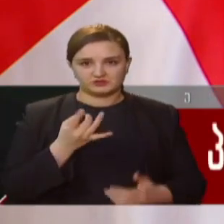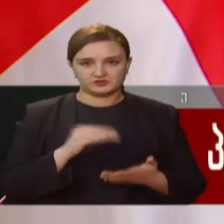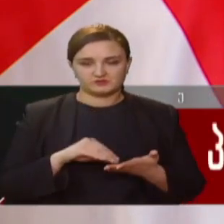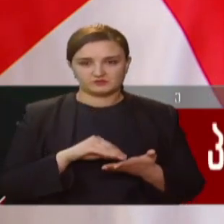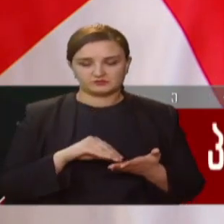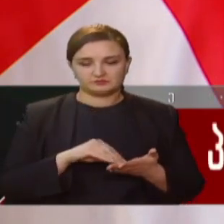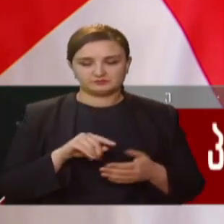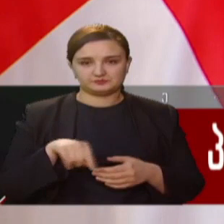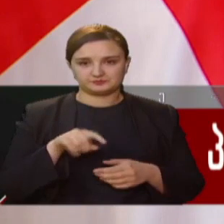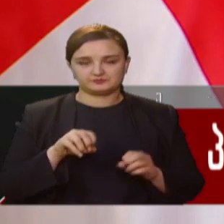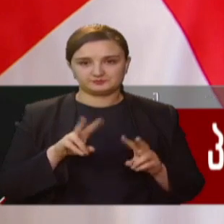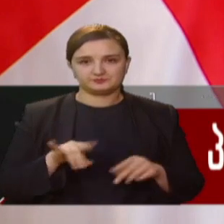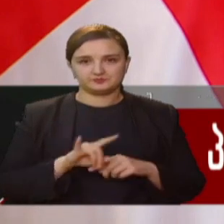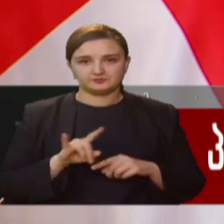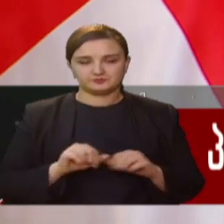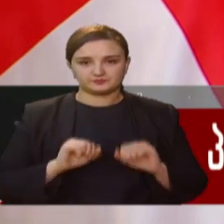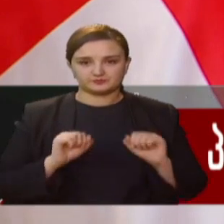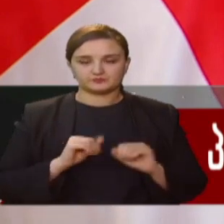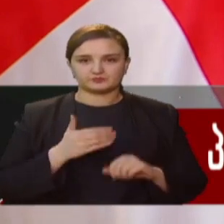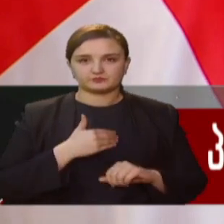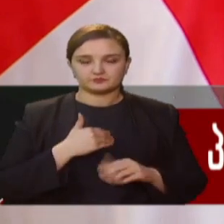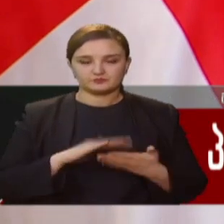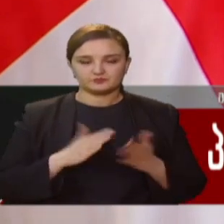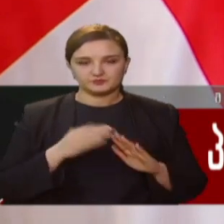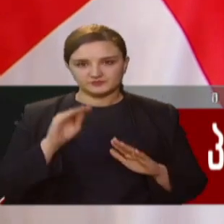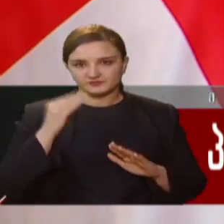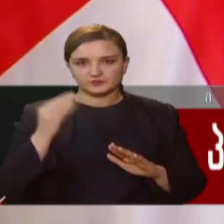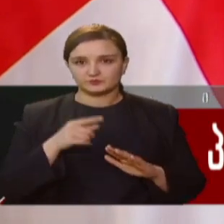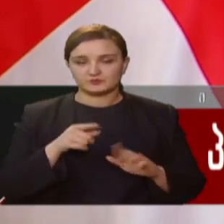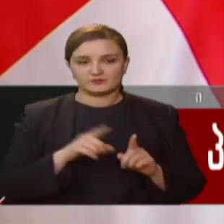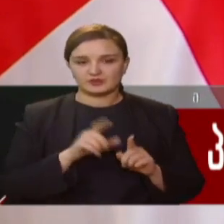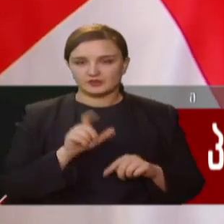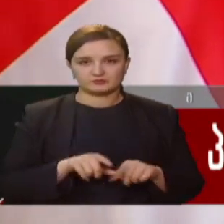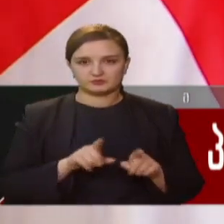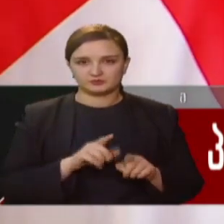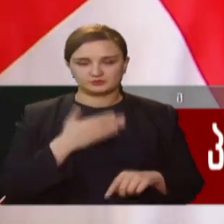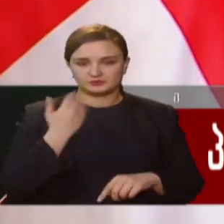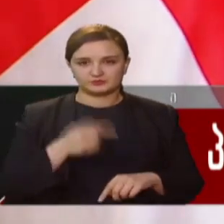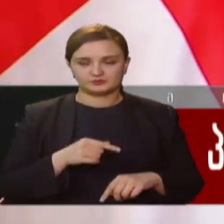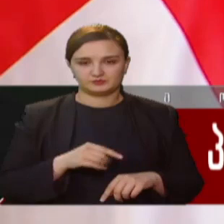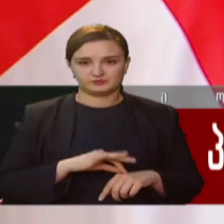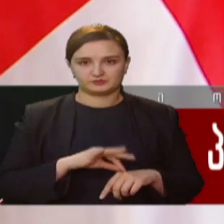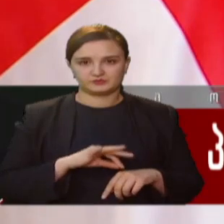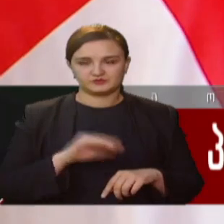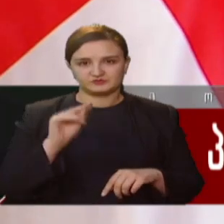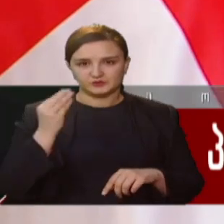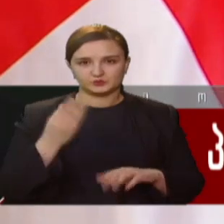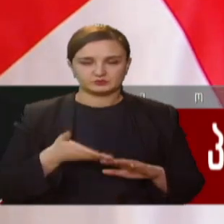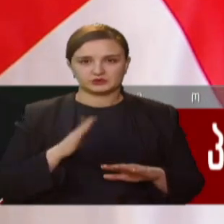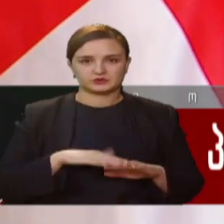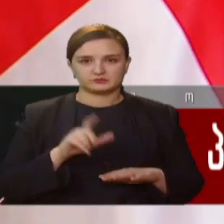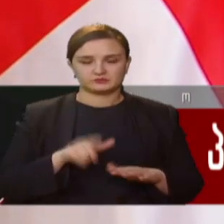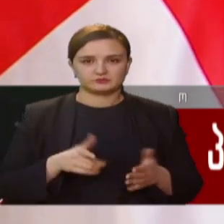ისინი ხელოვნურად ცდილობენ შექმნან სურათი, არარსებული სურათი. იმისა, რომ თითქოს არის მძიმე